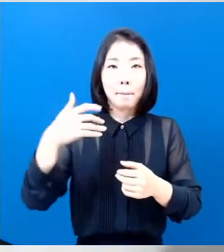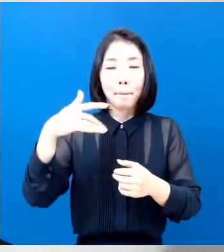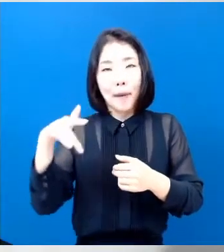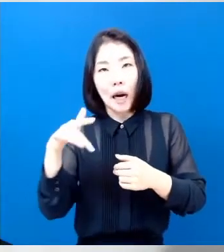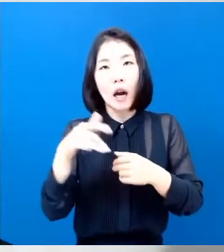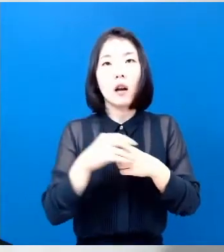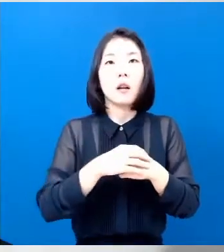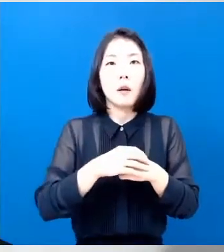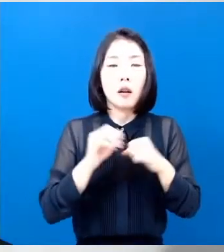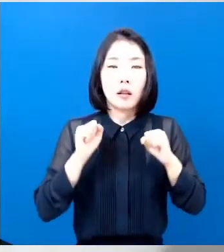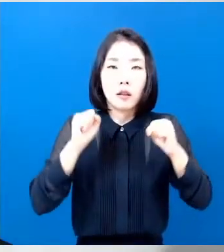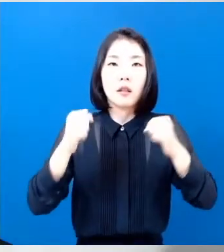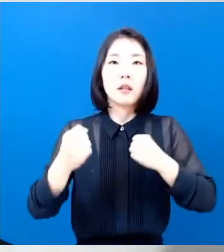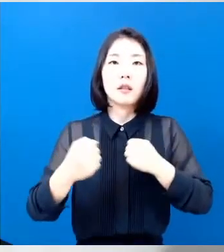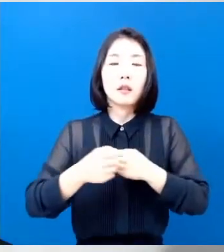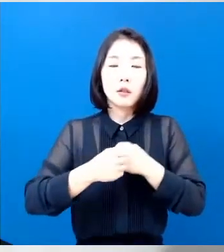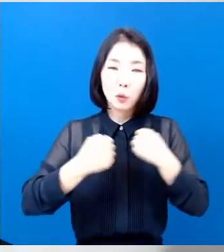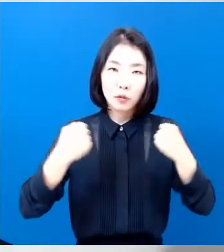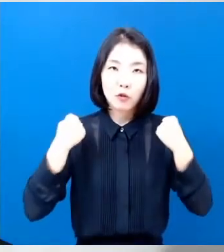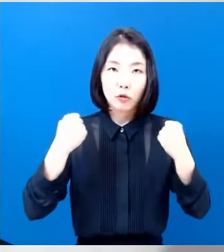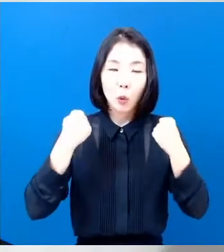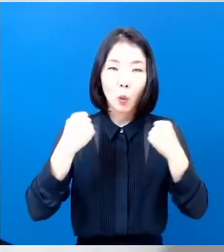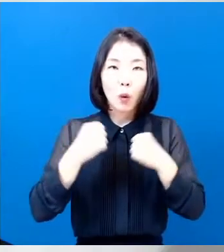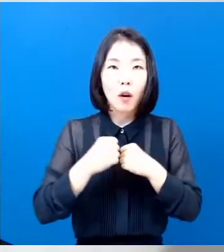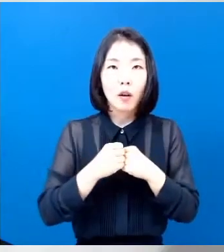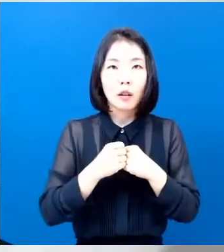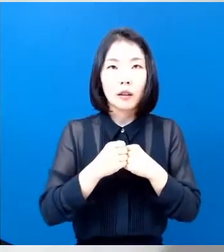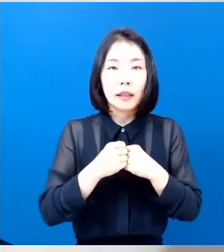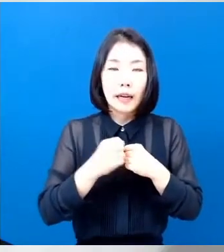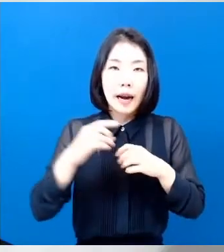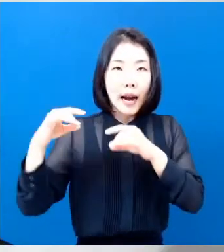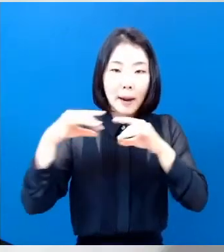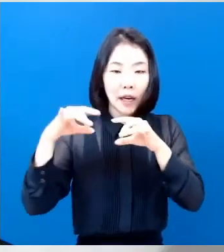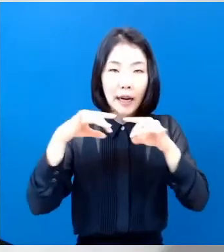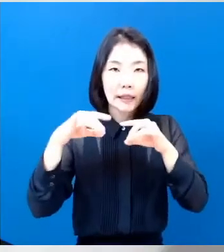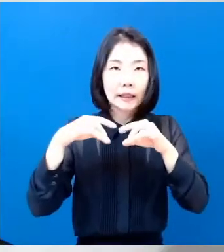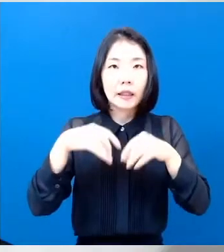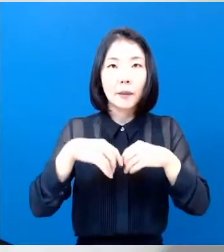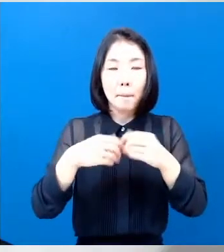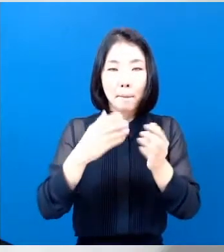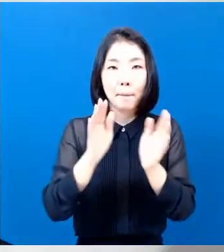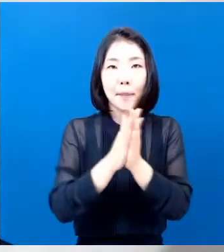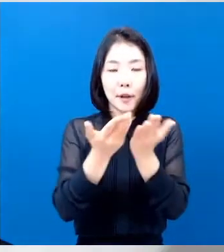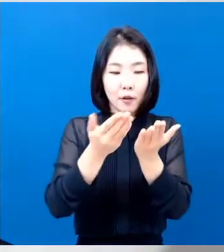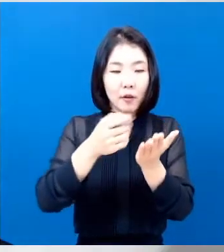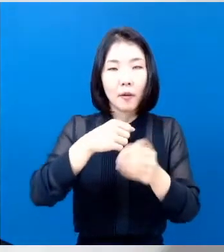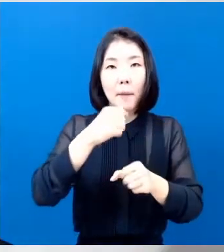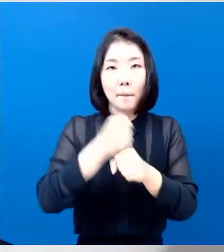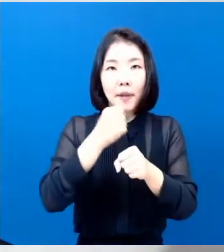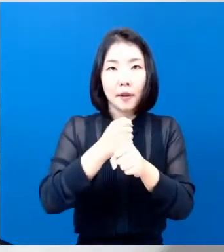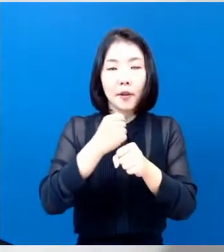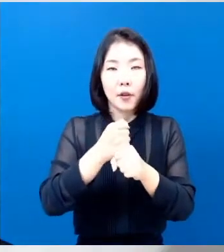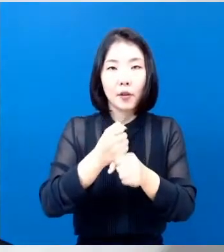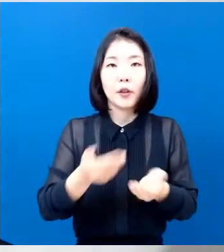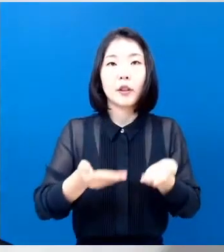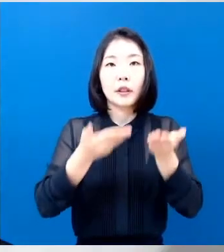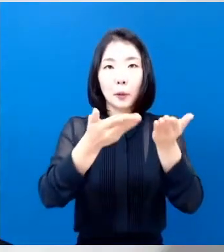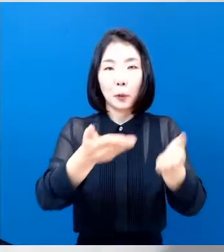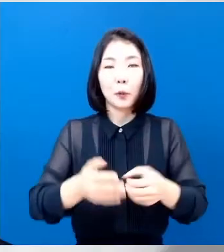감 각자 그 법을 메뉴얼로 제작 동영상과 함께 제공하게 제공하기도 하였습니다